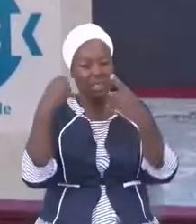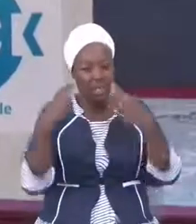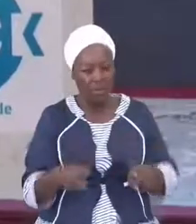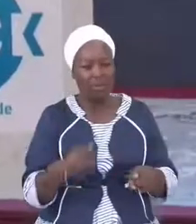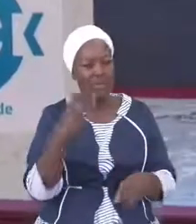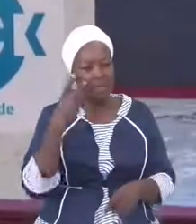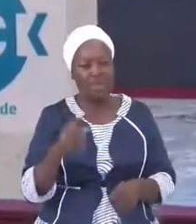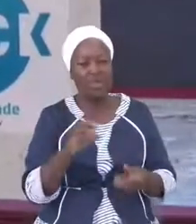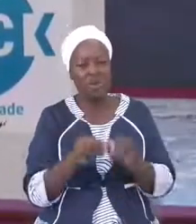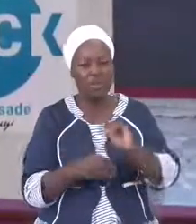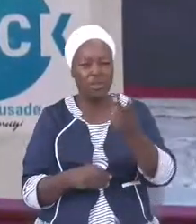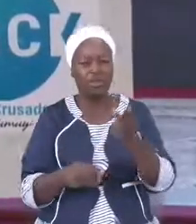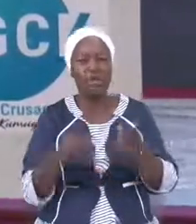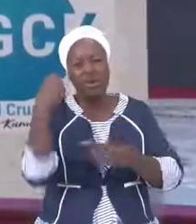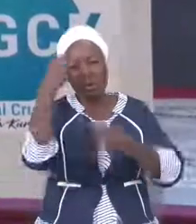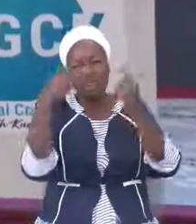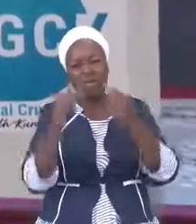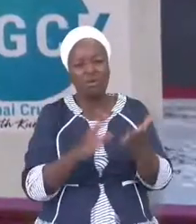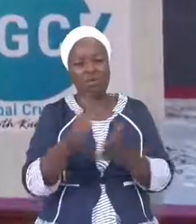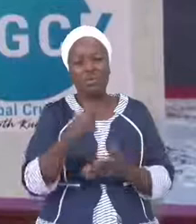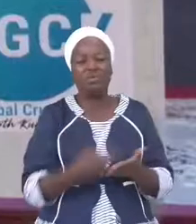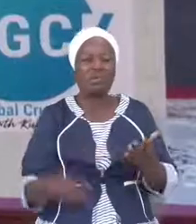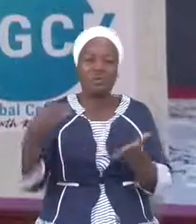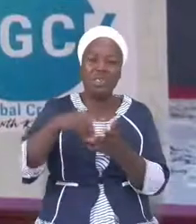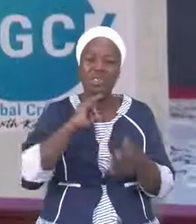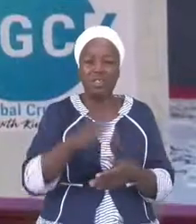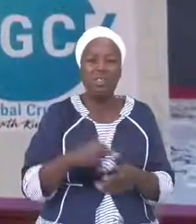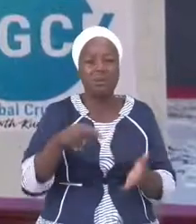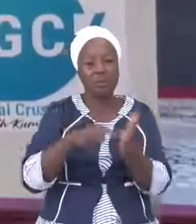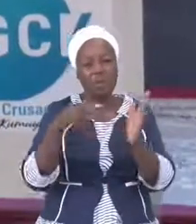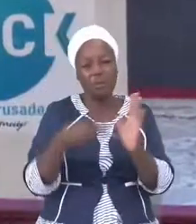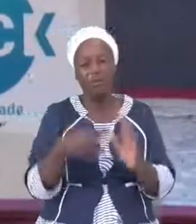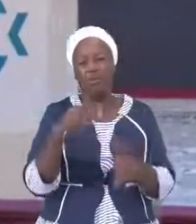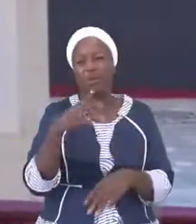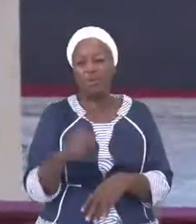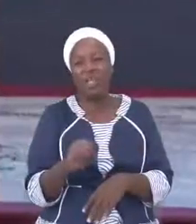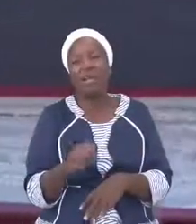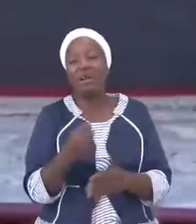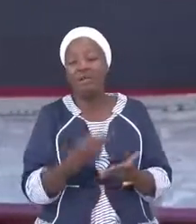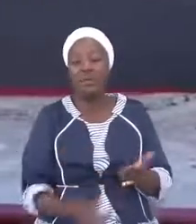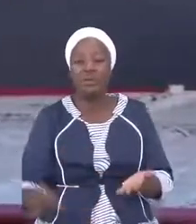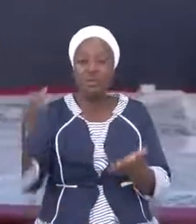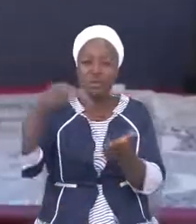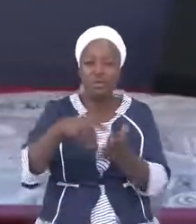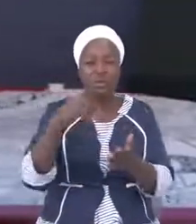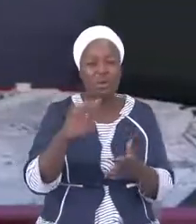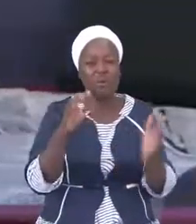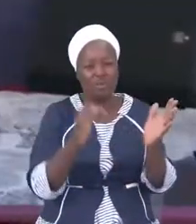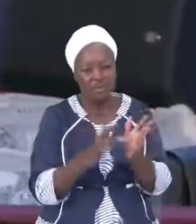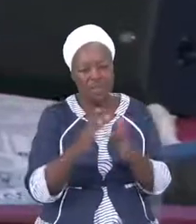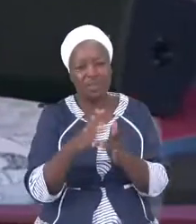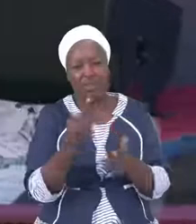s'est produit. Deuxième partie ici, est l'objectif de la résurrection de